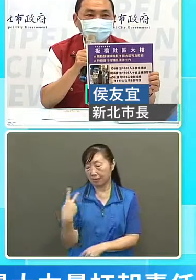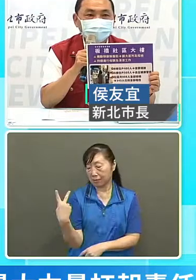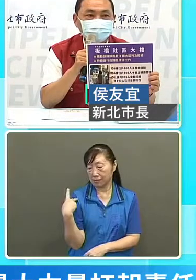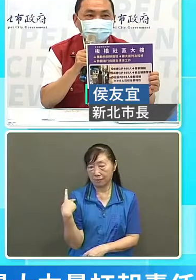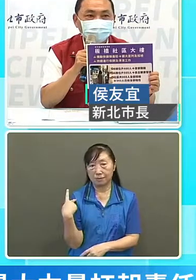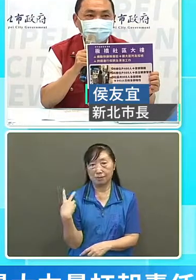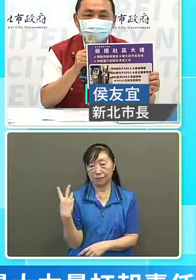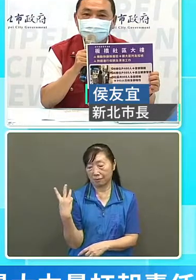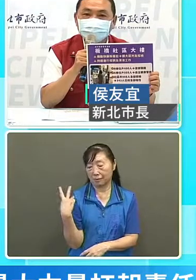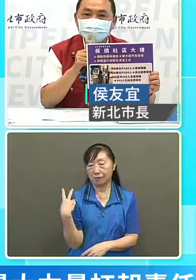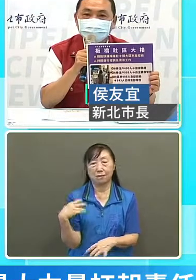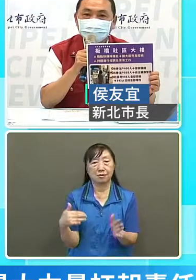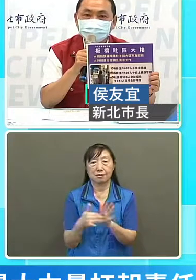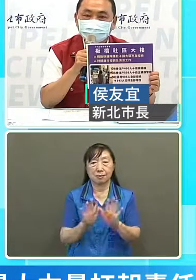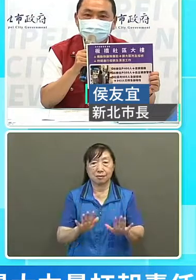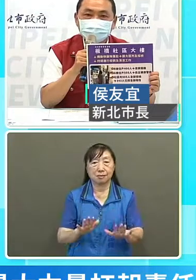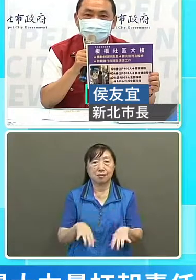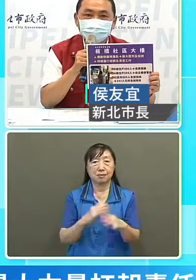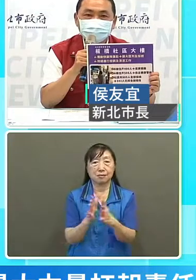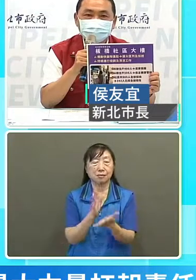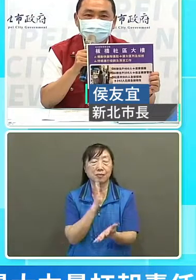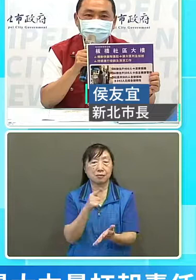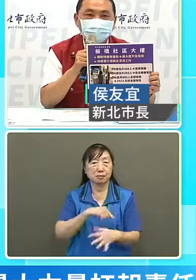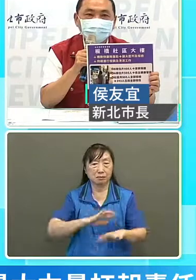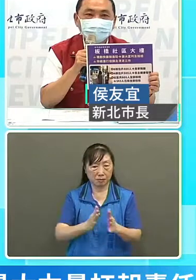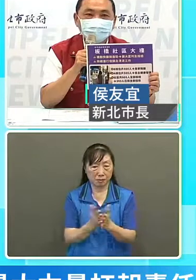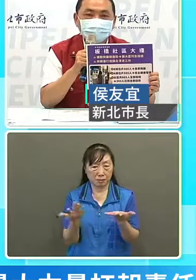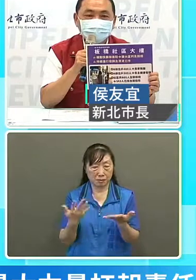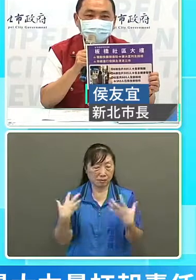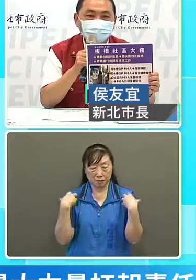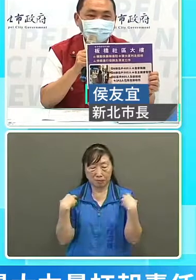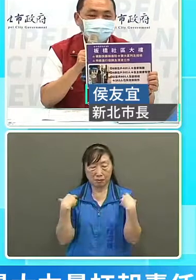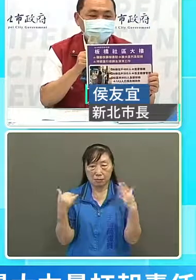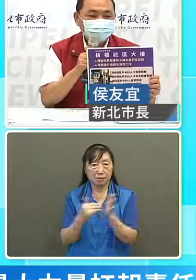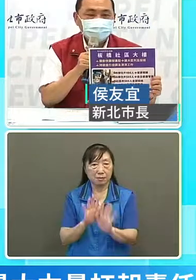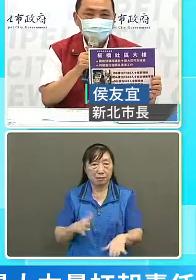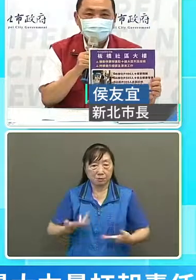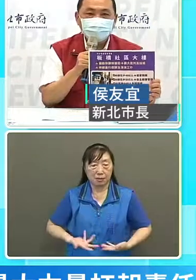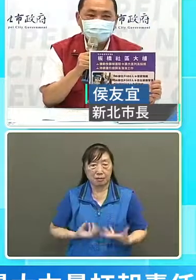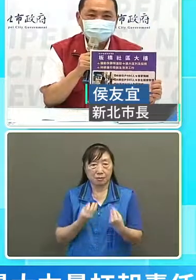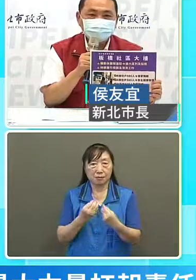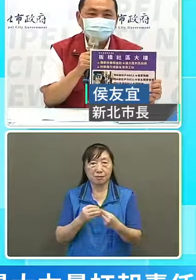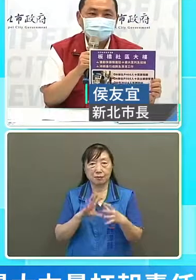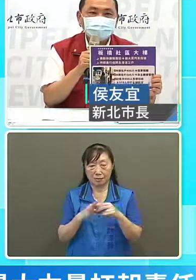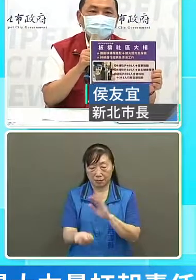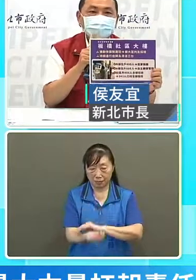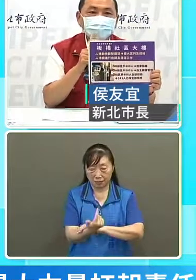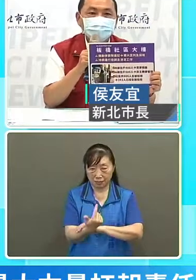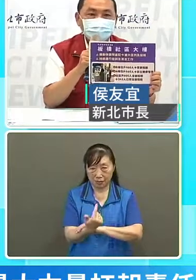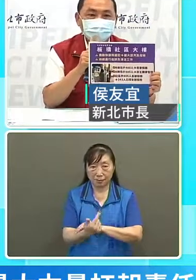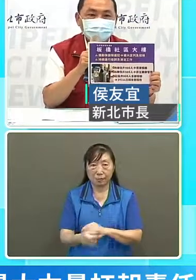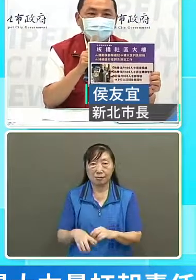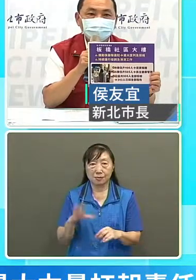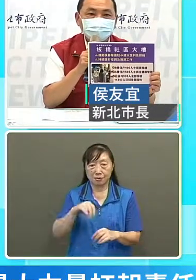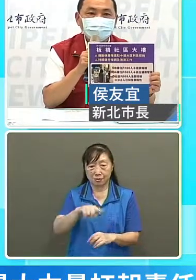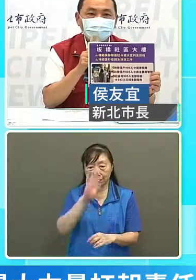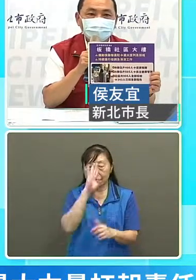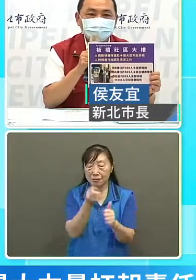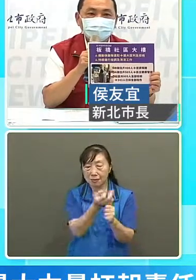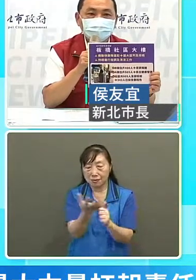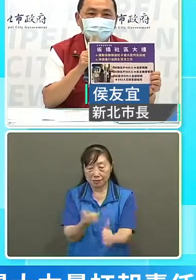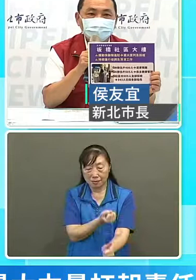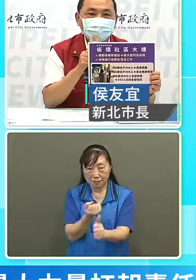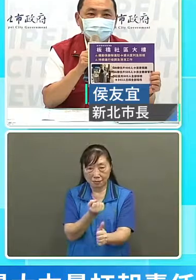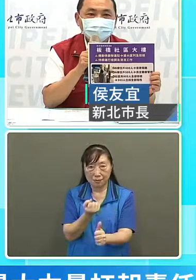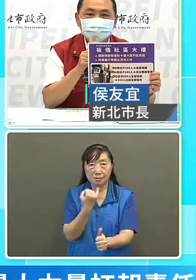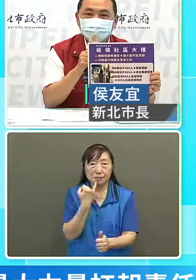我们整体总动员一个都不能停歇，我们希望用快速度的能够把疫情的稳定控制